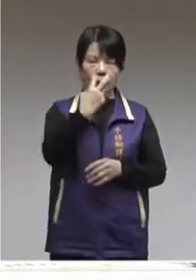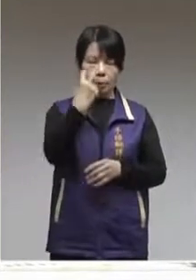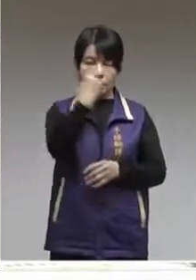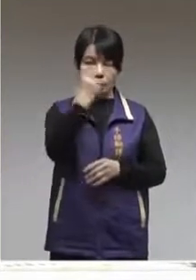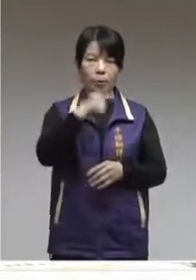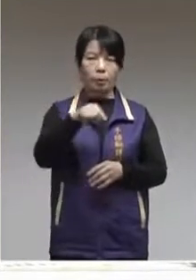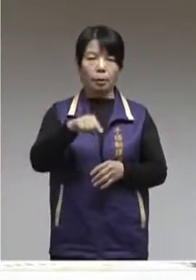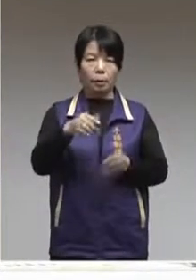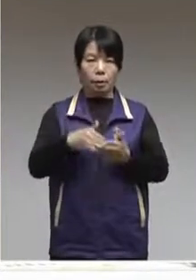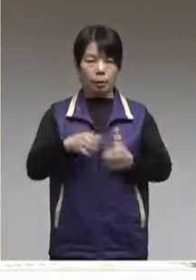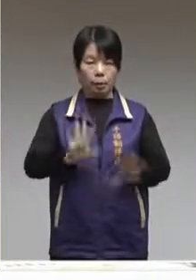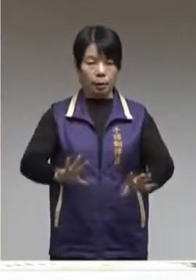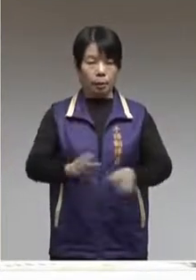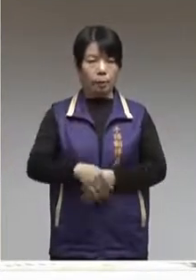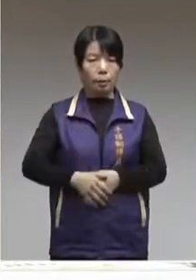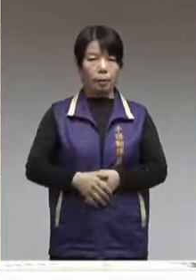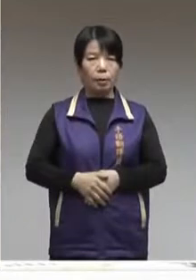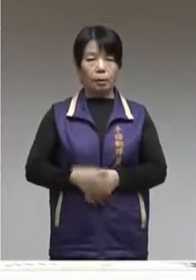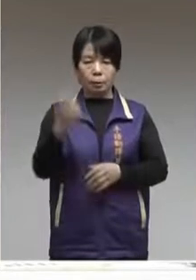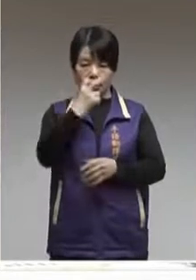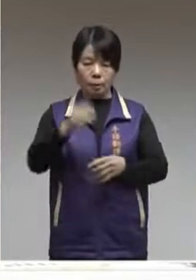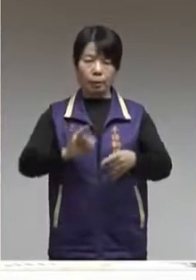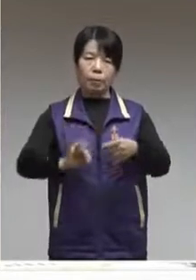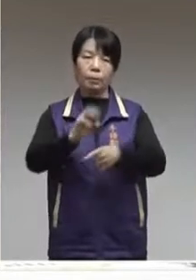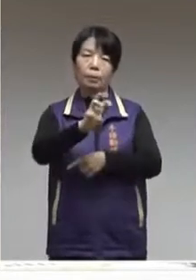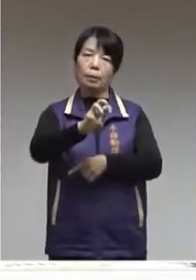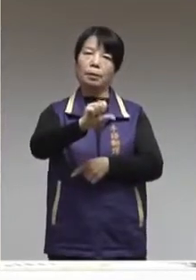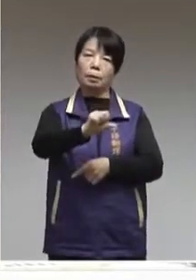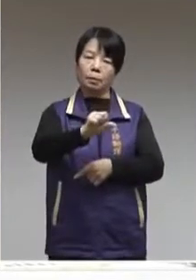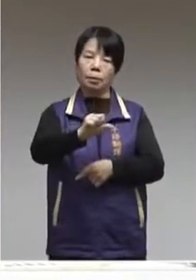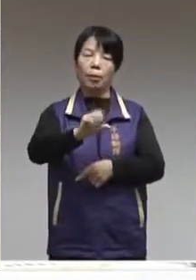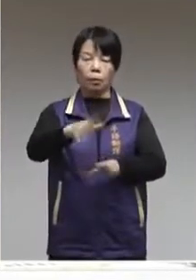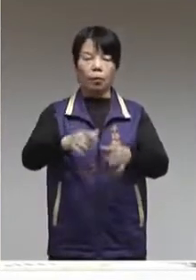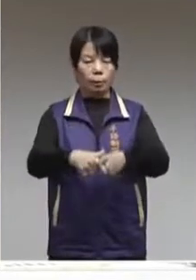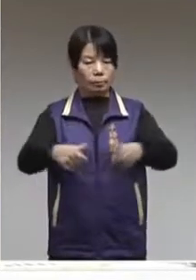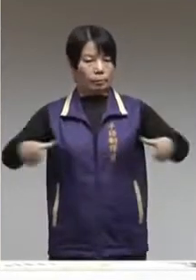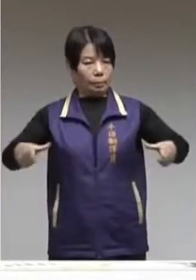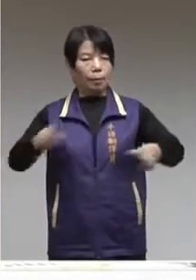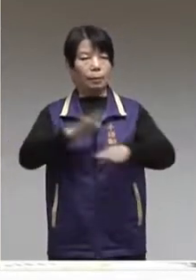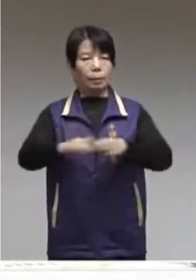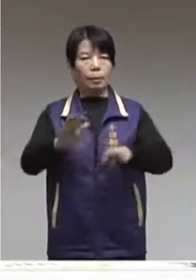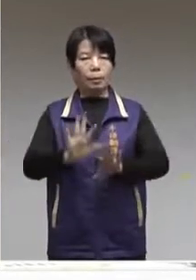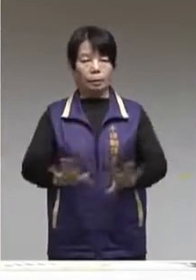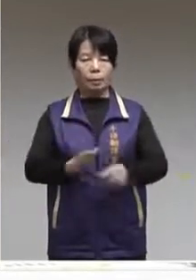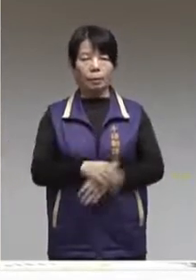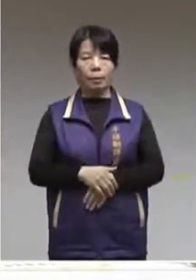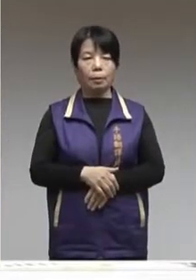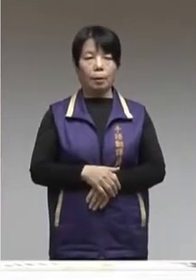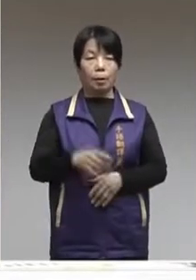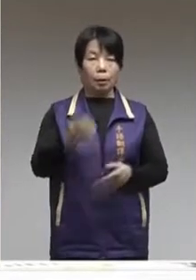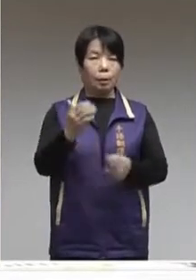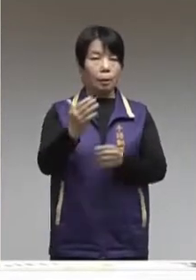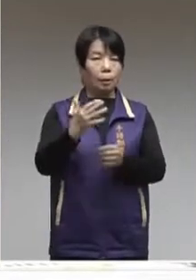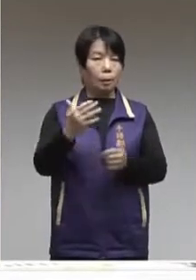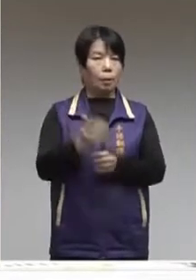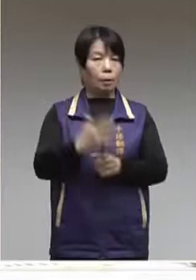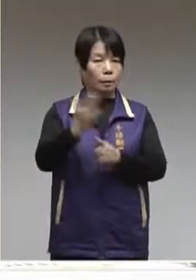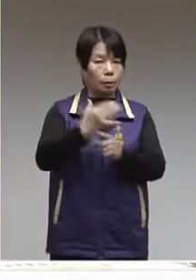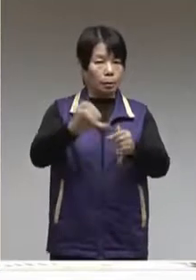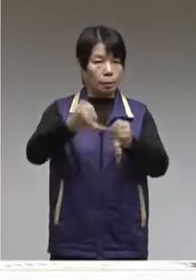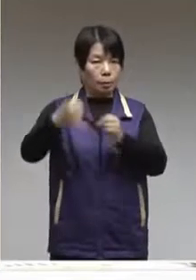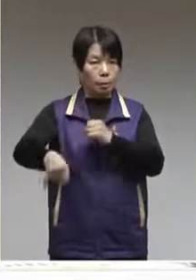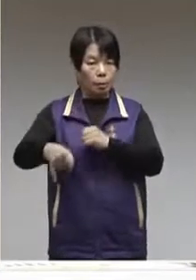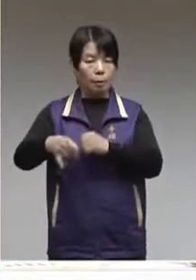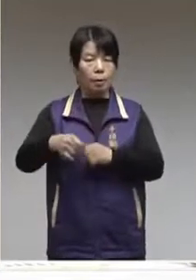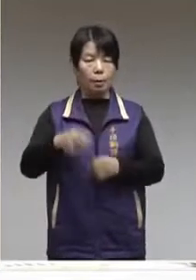希望说能够在网上增加。哎，现在在全力动员，好、哦，你只要到旗津，你再看到我们这些里长